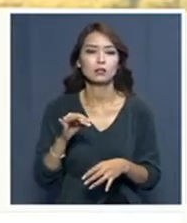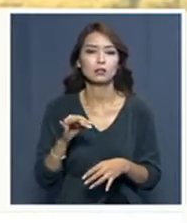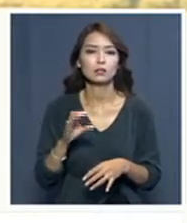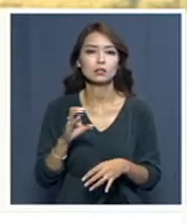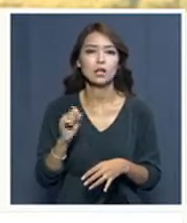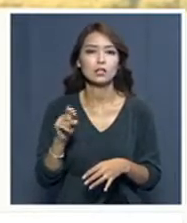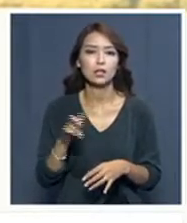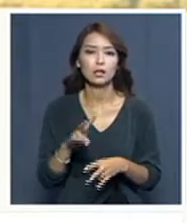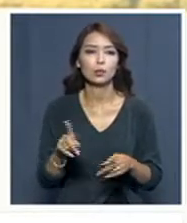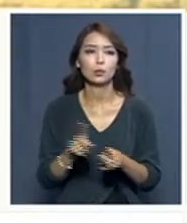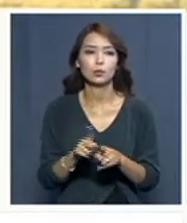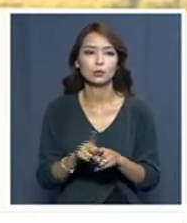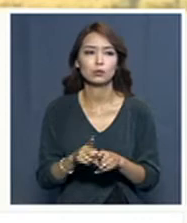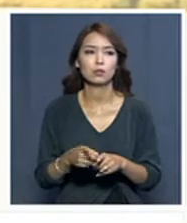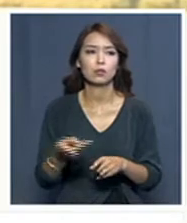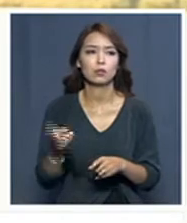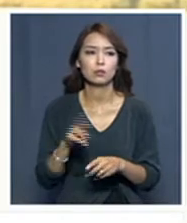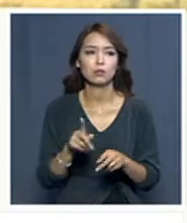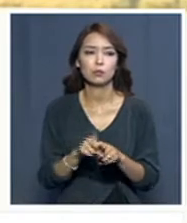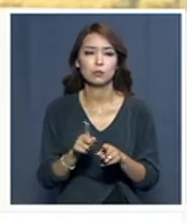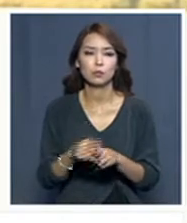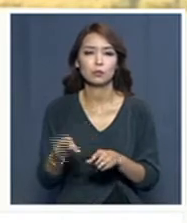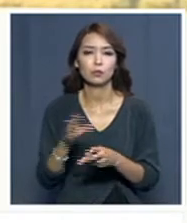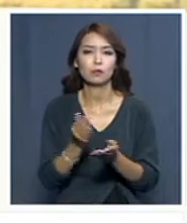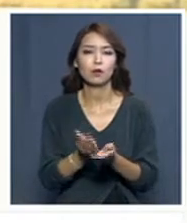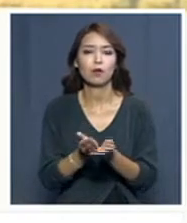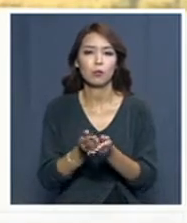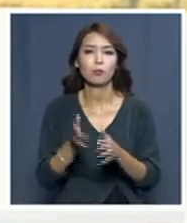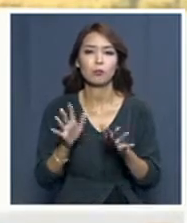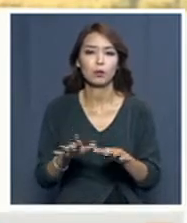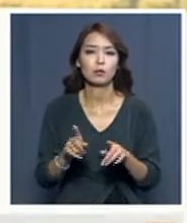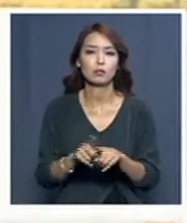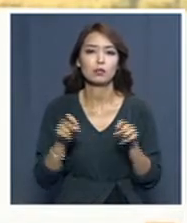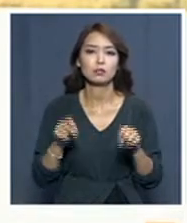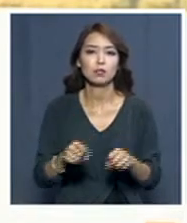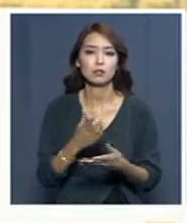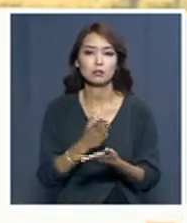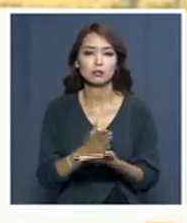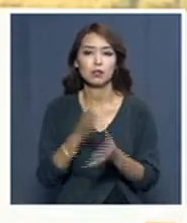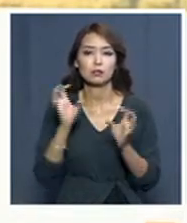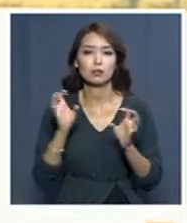Тексеру барысында қайықтың ішінде 3 дана ау құралдары тәркіленіп алынды.